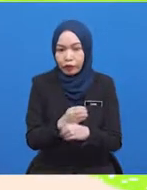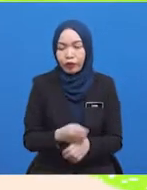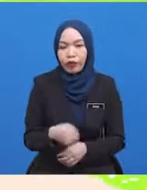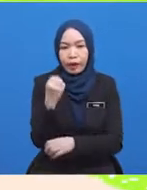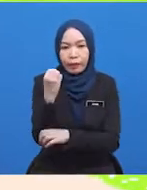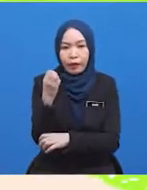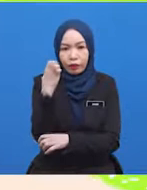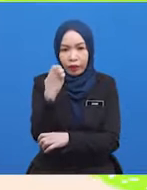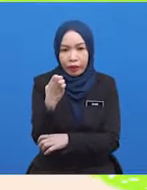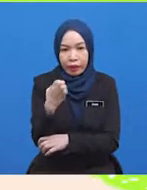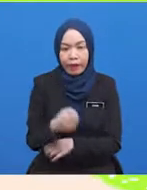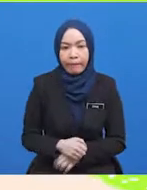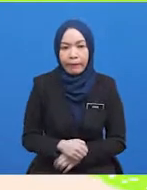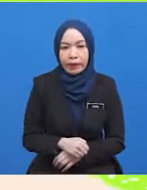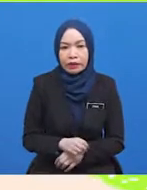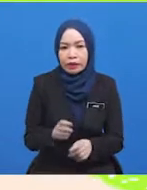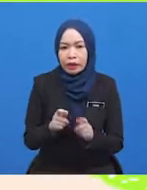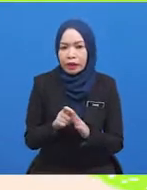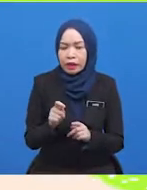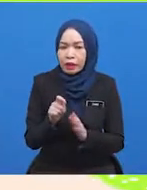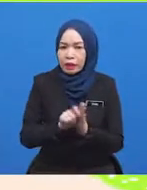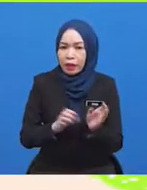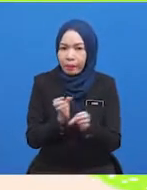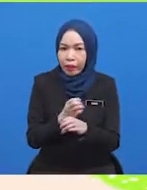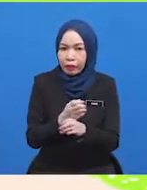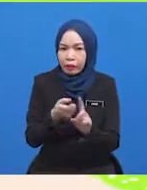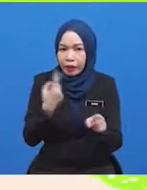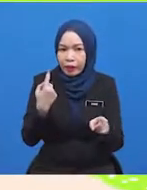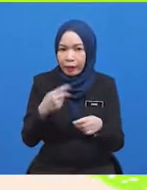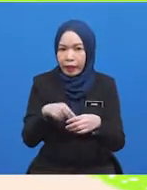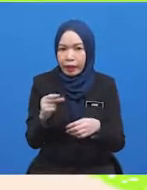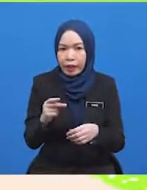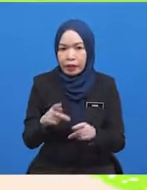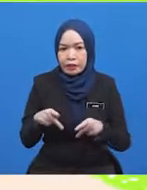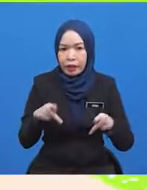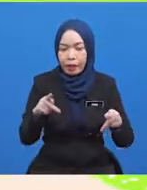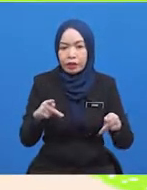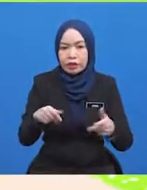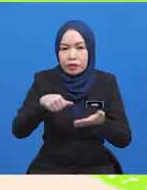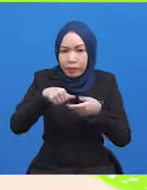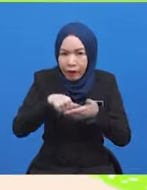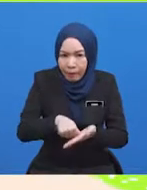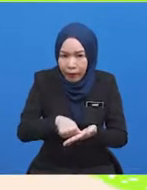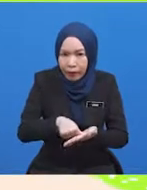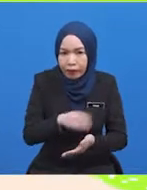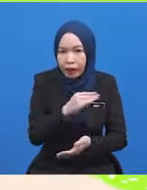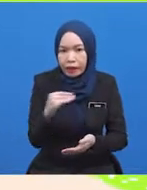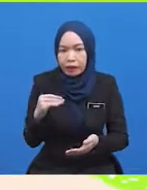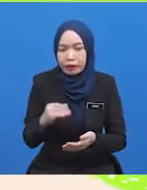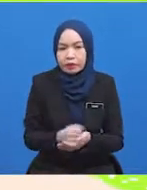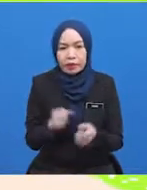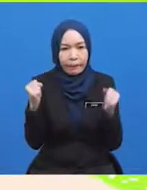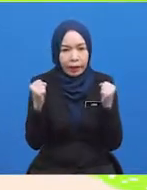pula terbentuk hasil proses pemendapan, mampatan dan